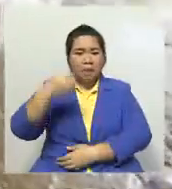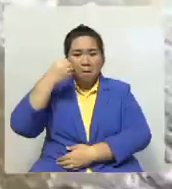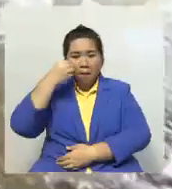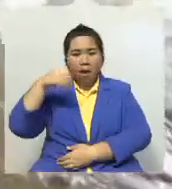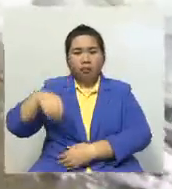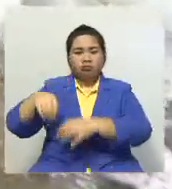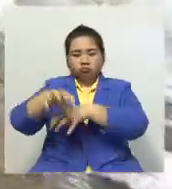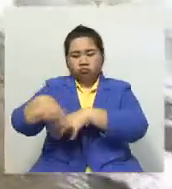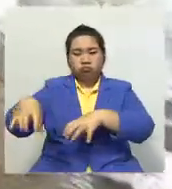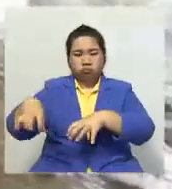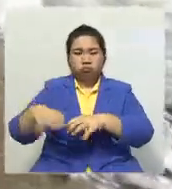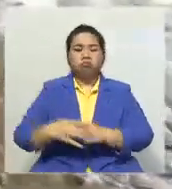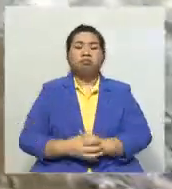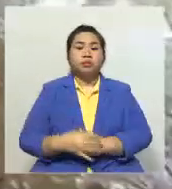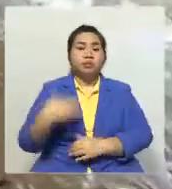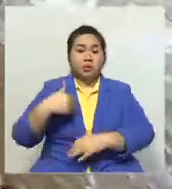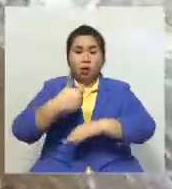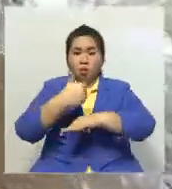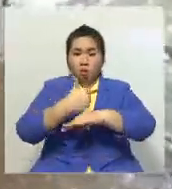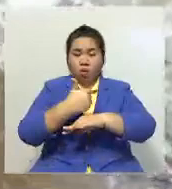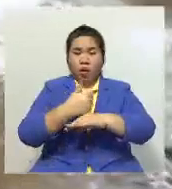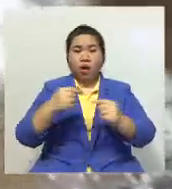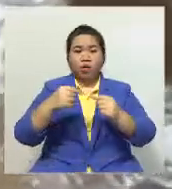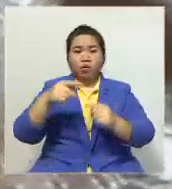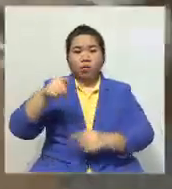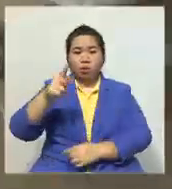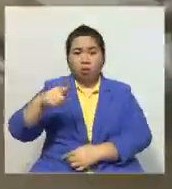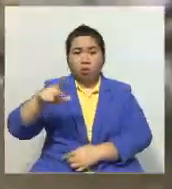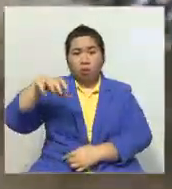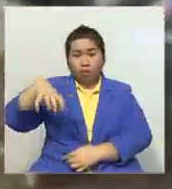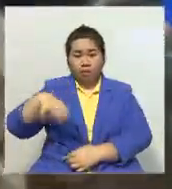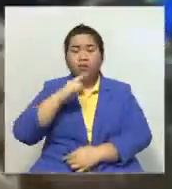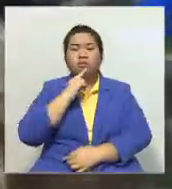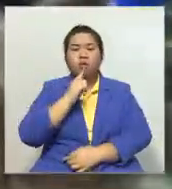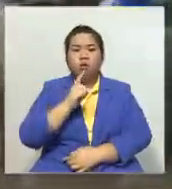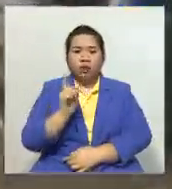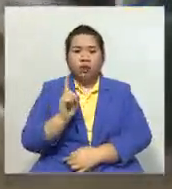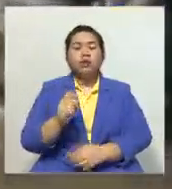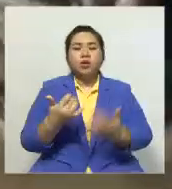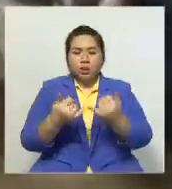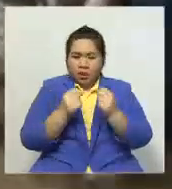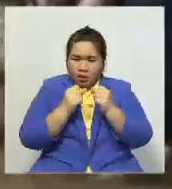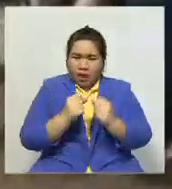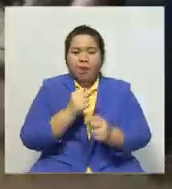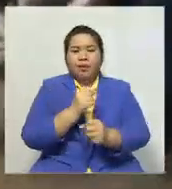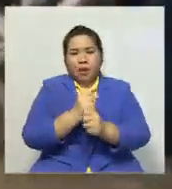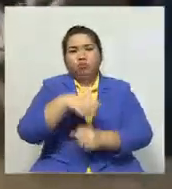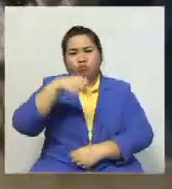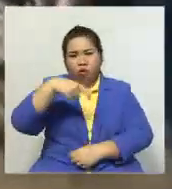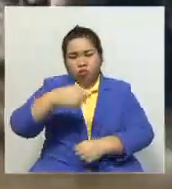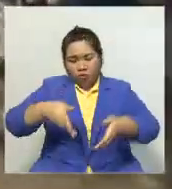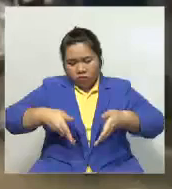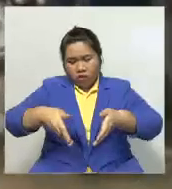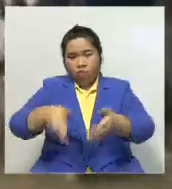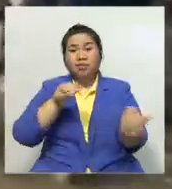โดยนายอารมณ์ปินตาหัวหน้าสำนักงานป้องกันและบรรเทาสาธารณภัยกล่าวว่าขณะนี้เองนะคะได้มีการเร่งซ่อมแซมทางเข้าหมู่บ้